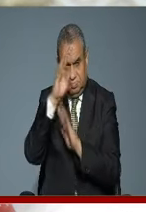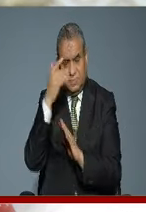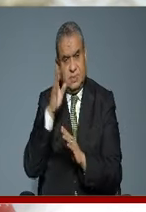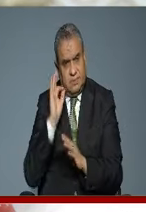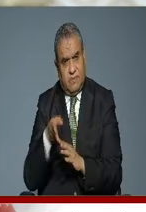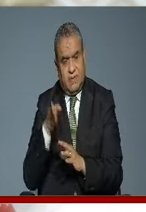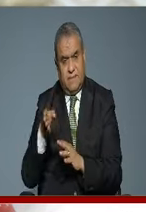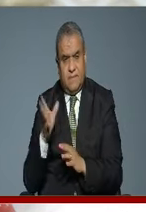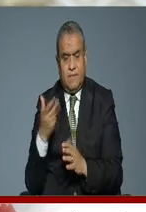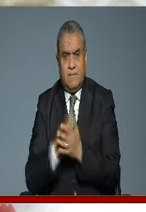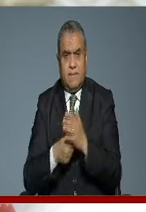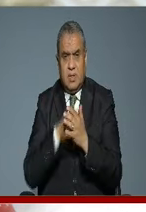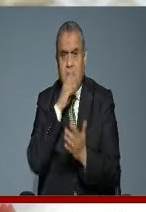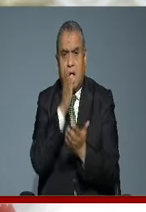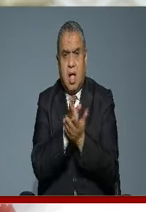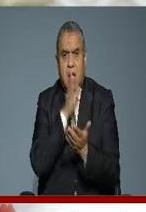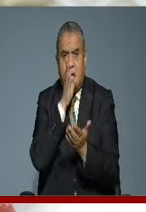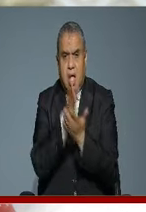وحجم كبير